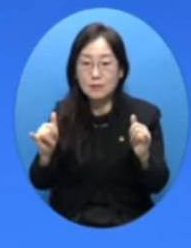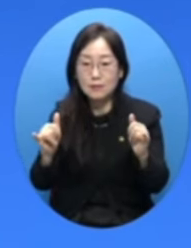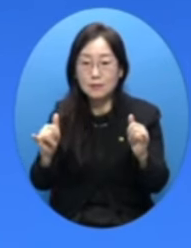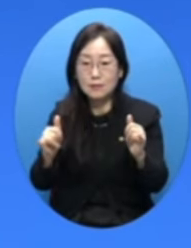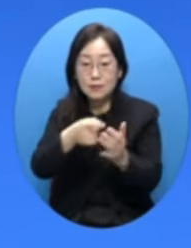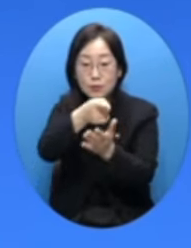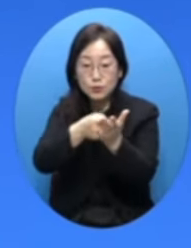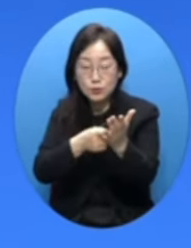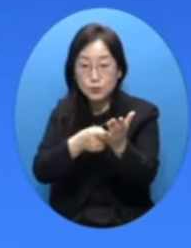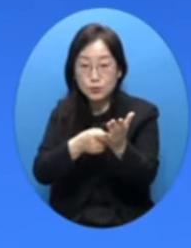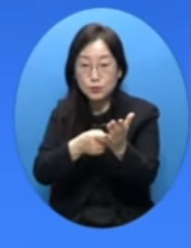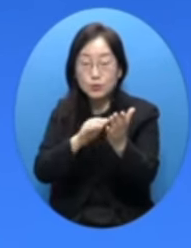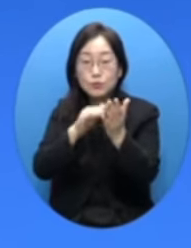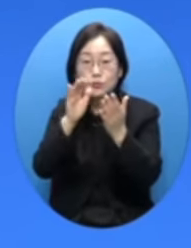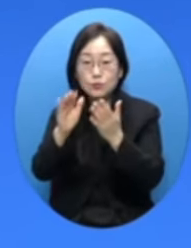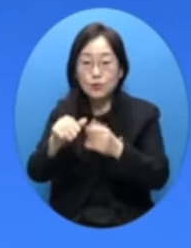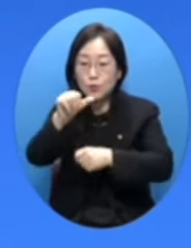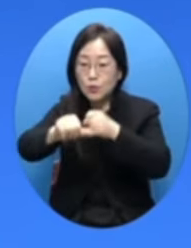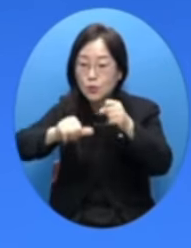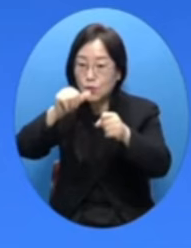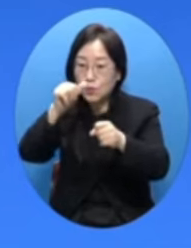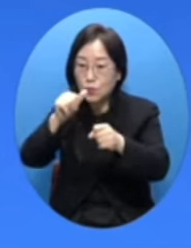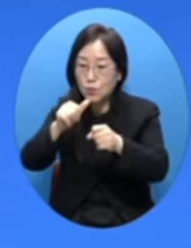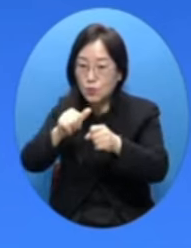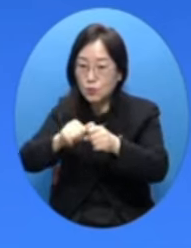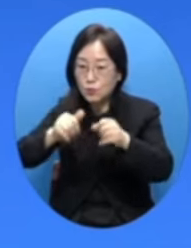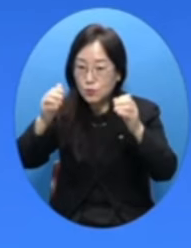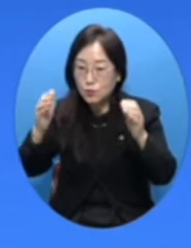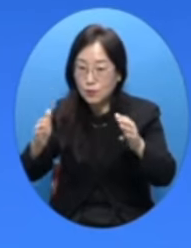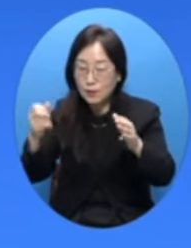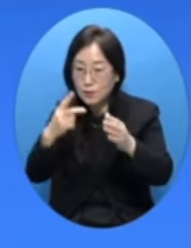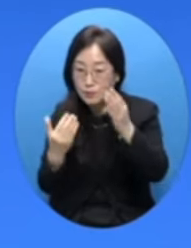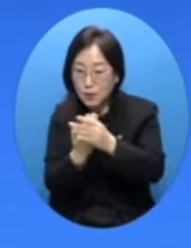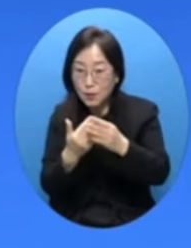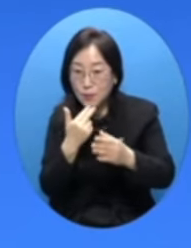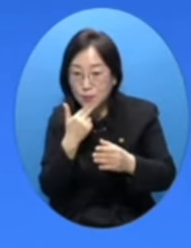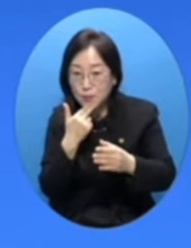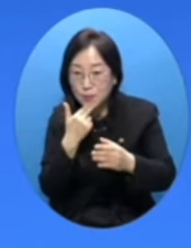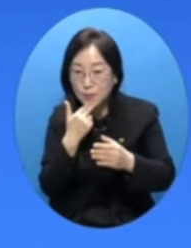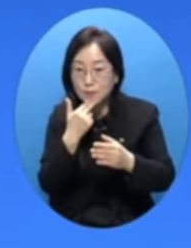수술 받고 나서 5년 내로 재발하지 않으면 이